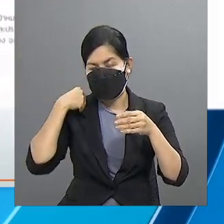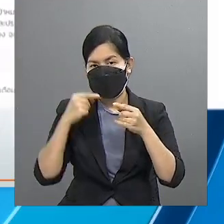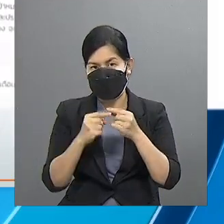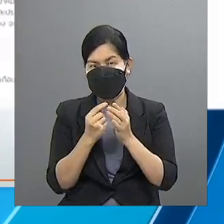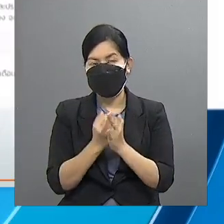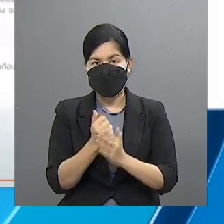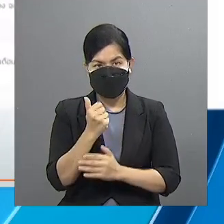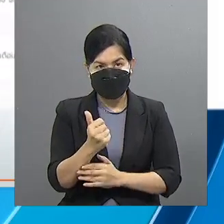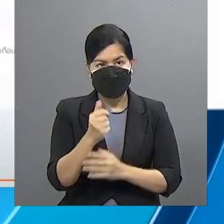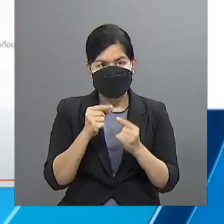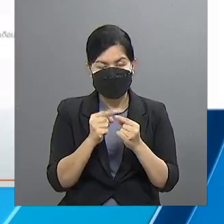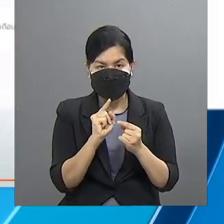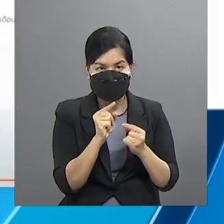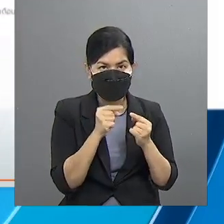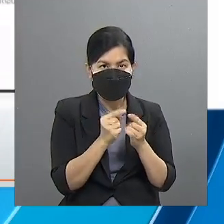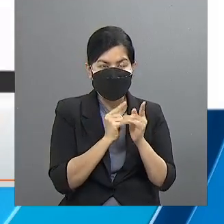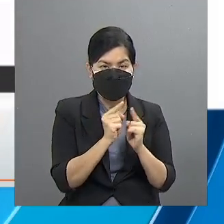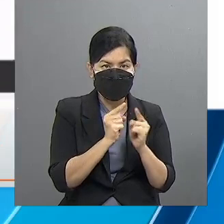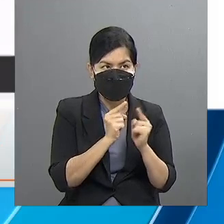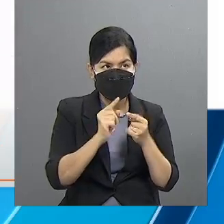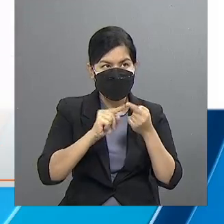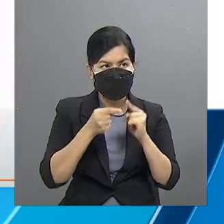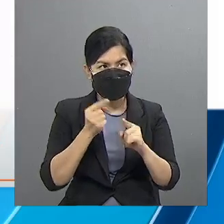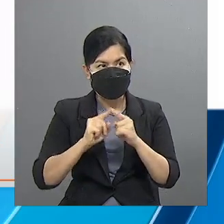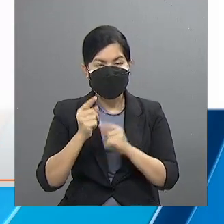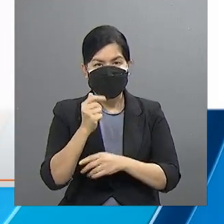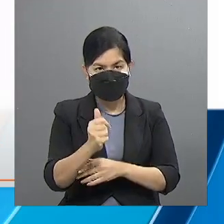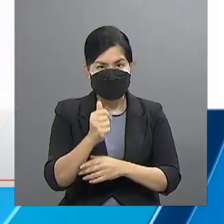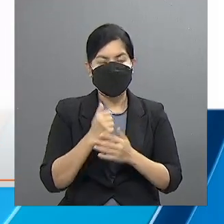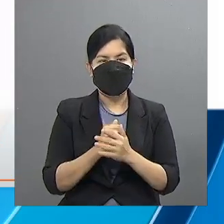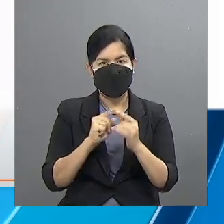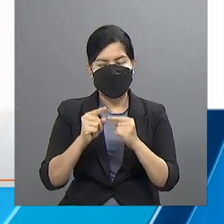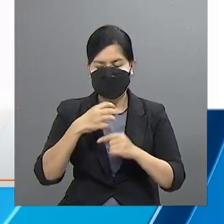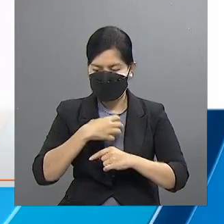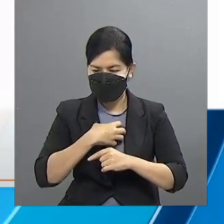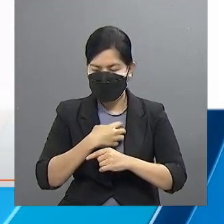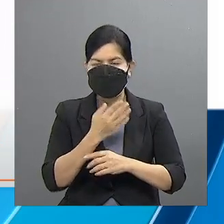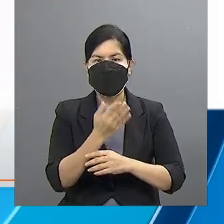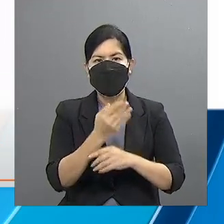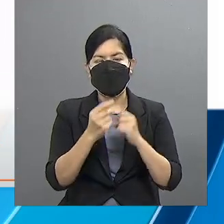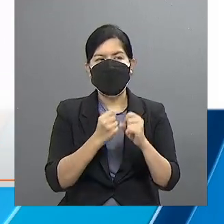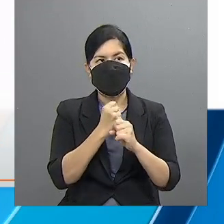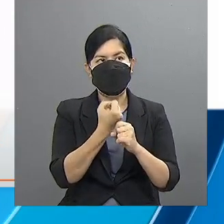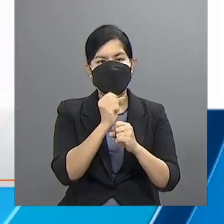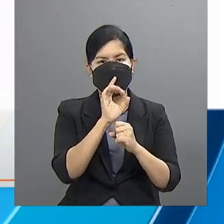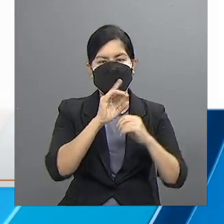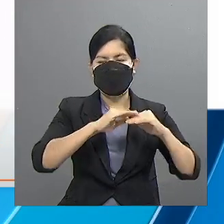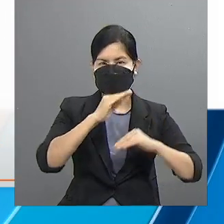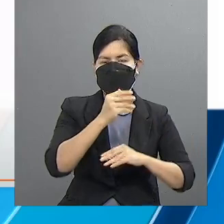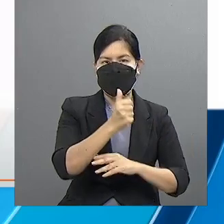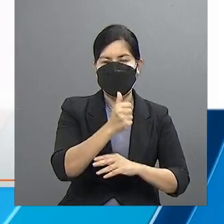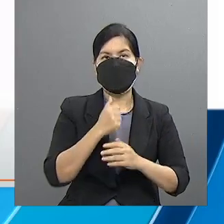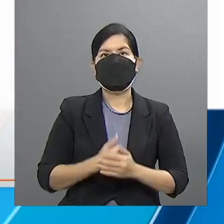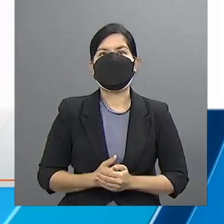นนะครับแล้วก็คุยกับเพื่อนได้นะครับแต่ว่าอยากจะให้เป็น18อัพ ก็ลองดูครับ